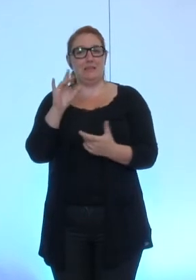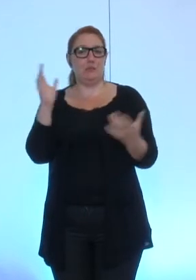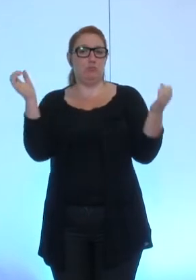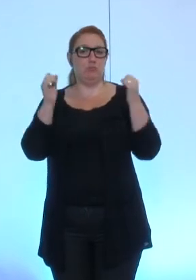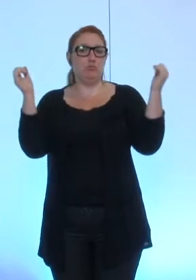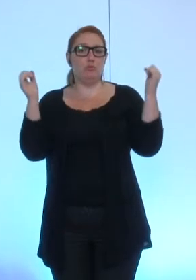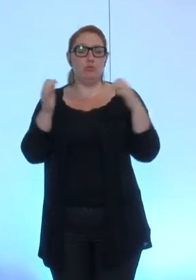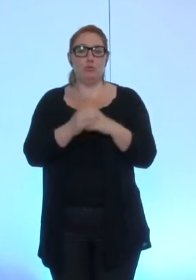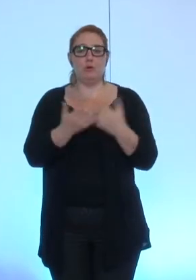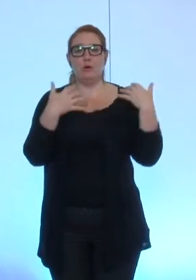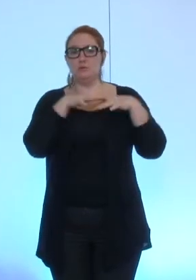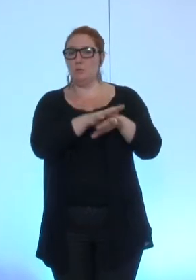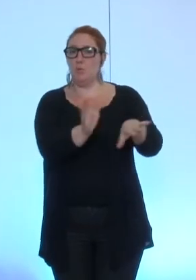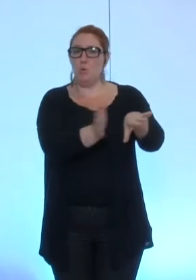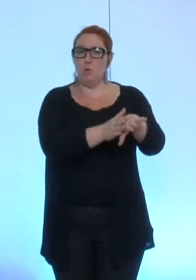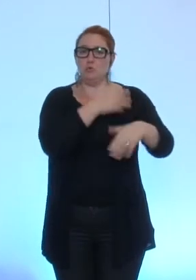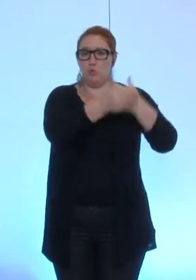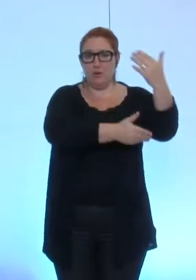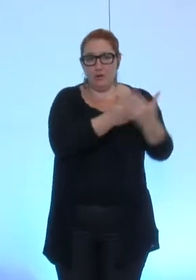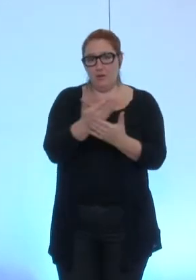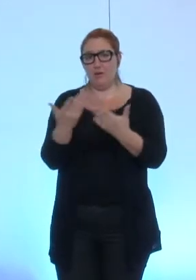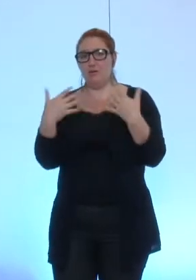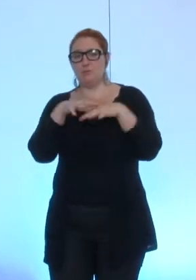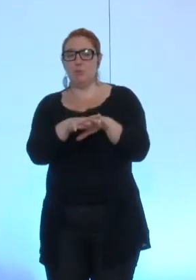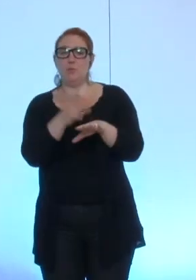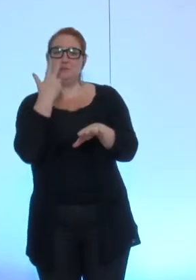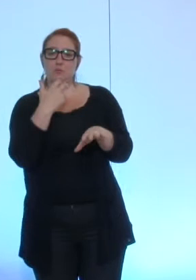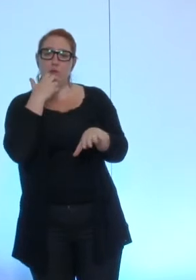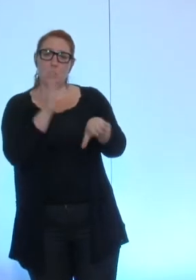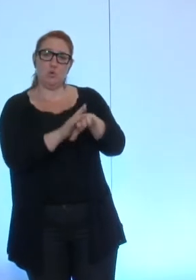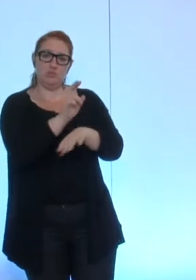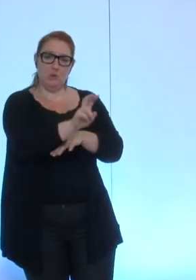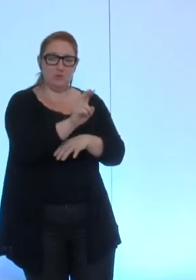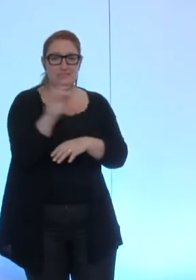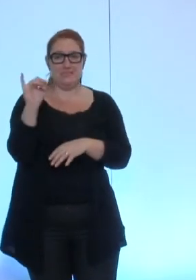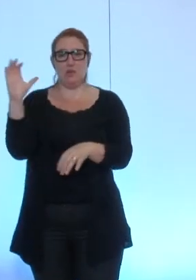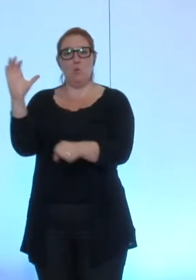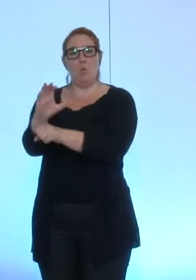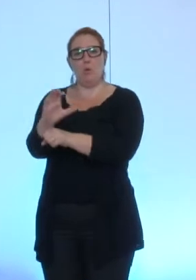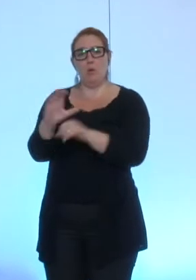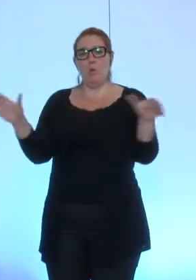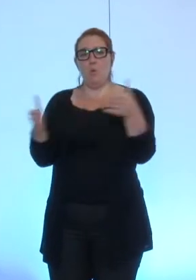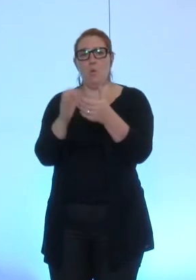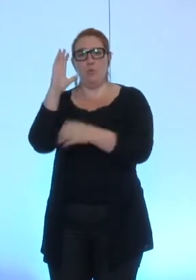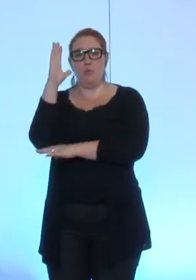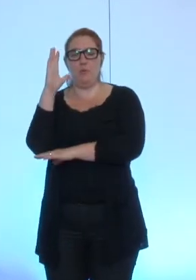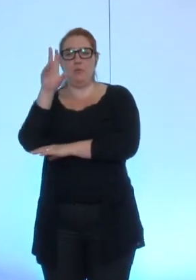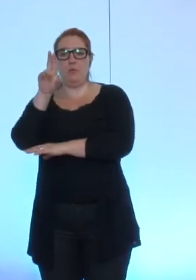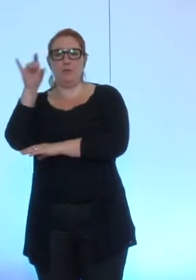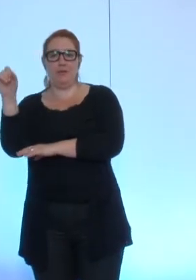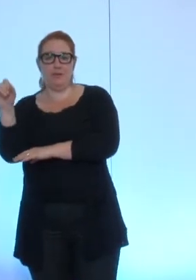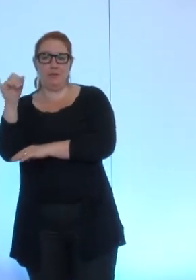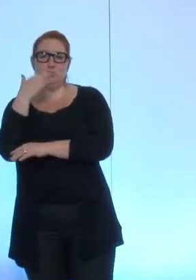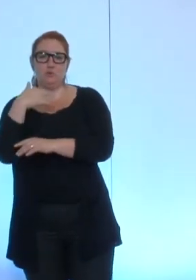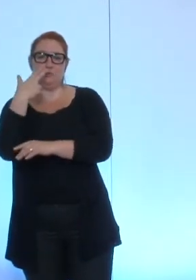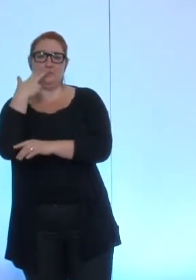le rassemblement de gauche et de progrès le rassemblement citoyen de la gauche et des écologistes qui est contre le groupe UMP UDI Société Civile